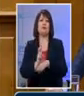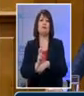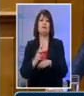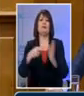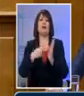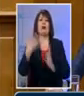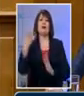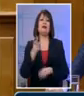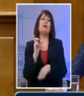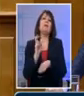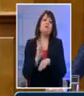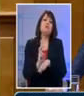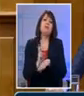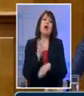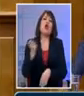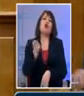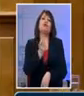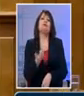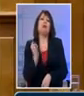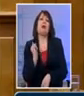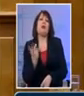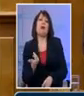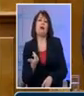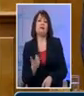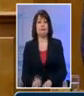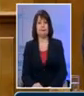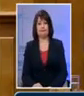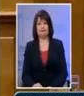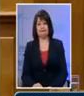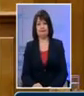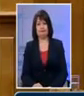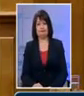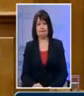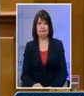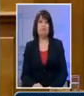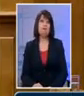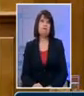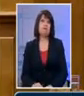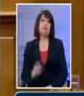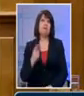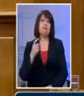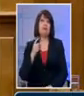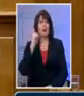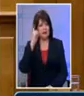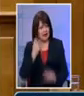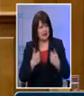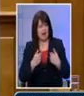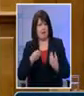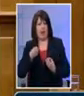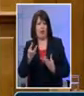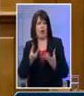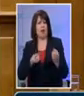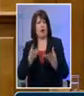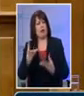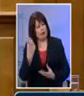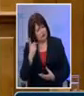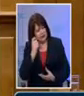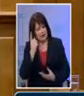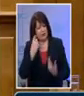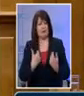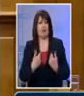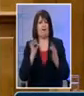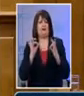2015. Θα μου πείτε, δεν γνωρίζατε αυτά τα δημοσιονομικά μεγέθη? Βεβαίως τα γνωρίζαμε. Βεβαίως τα γνωρίζαμε, γι'